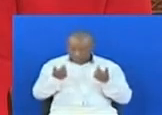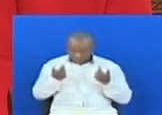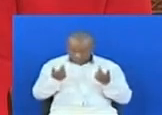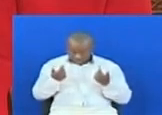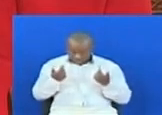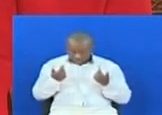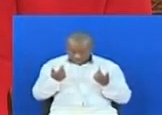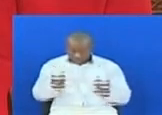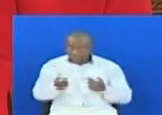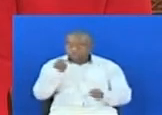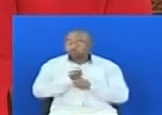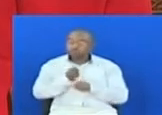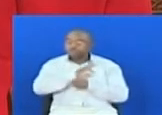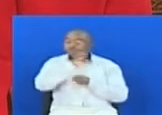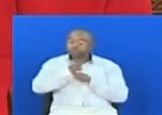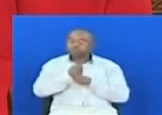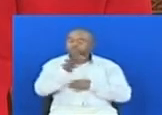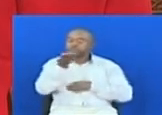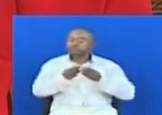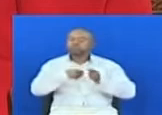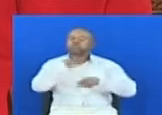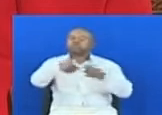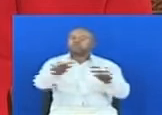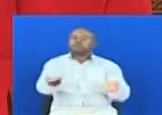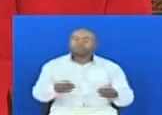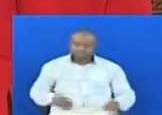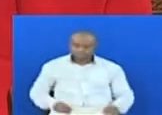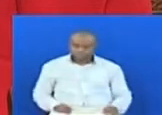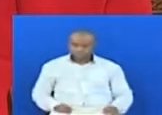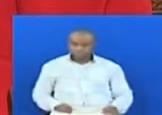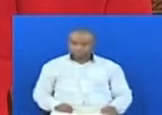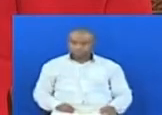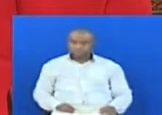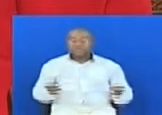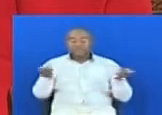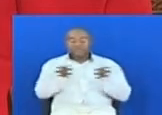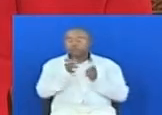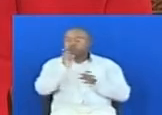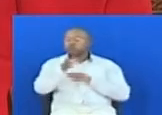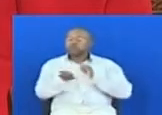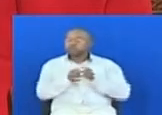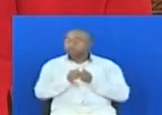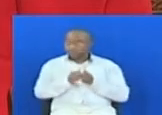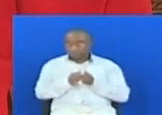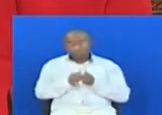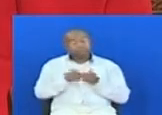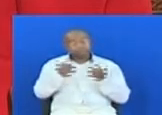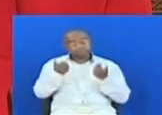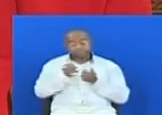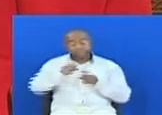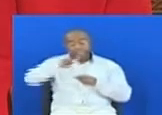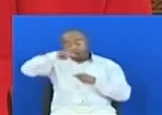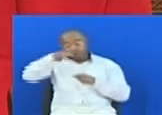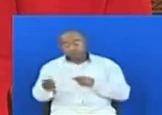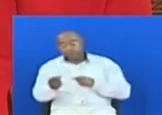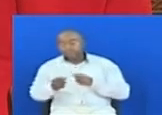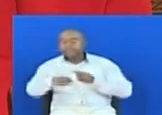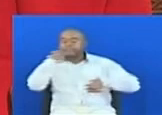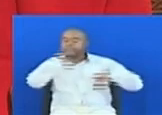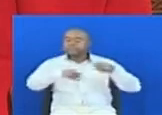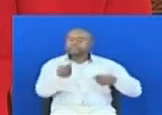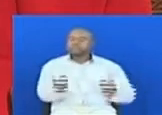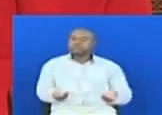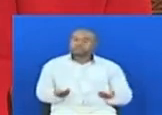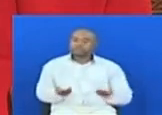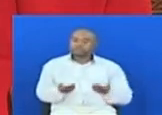lakini shughuli za kiuchumi zinaendelea. Lakini pia kulikuwa na swala la anguko la kisiasa, kwa sababu kama nchi zingine